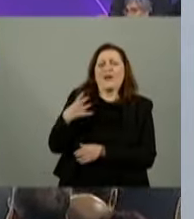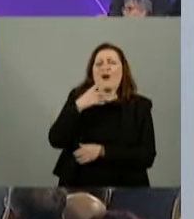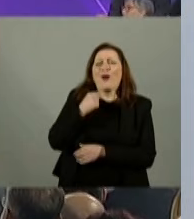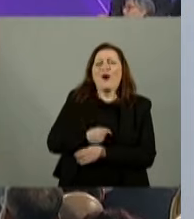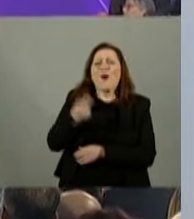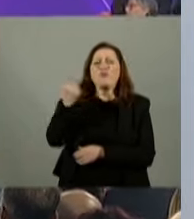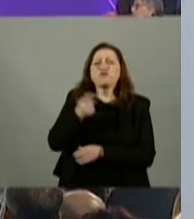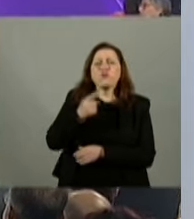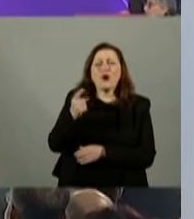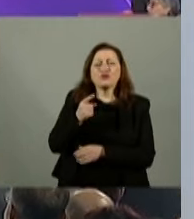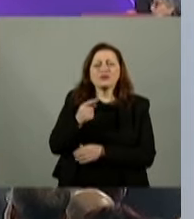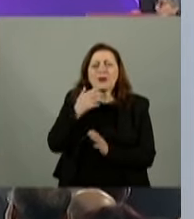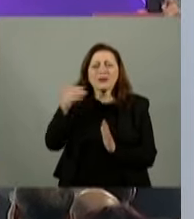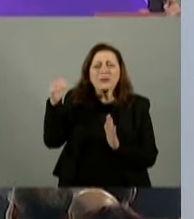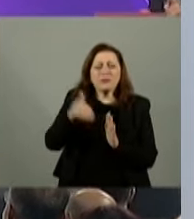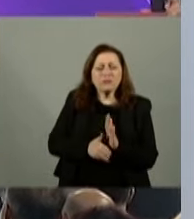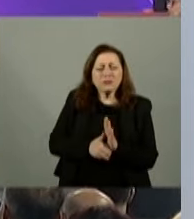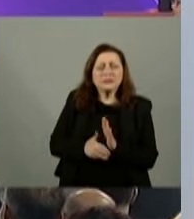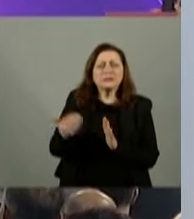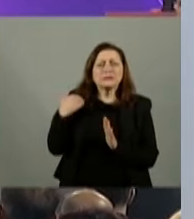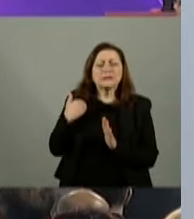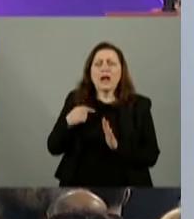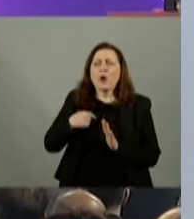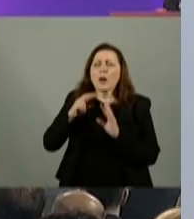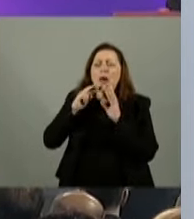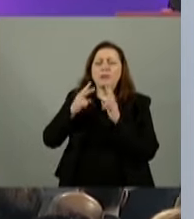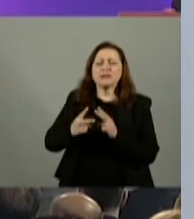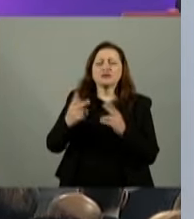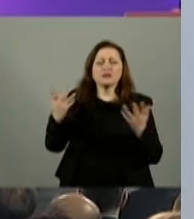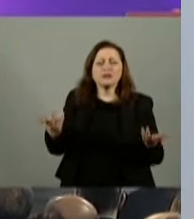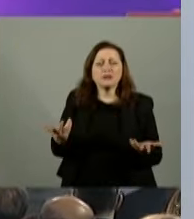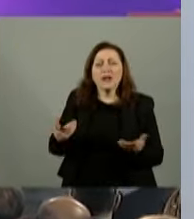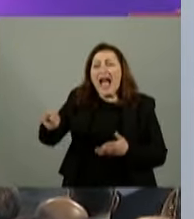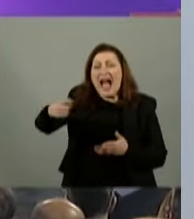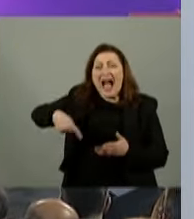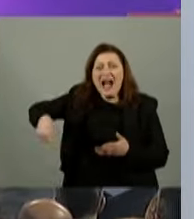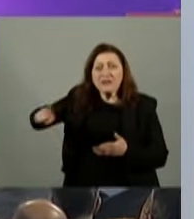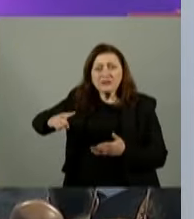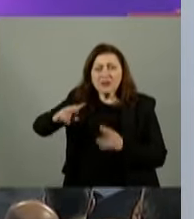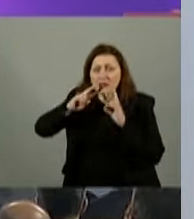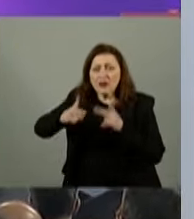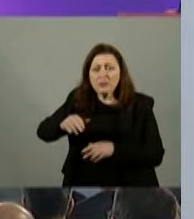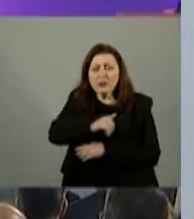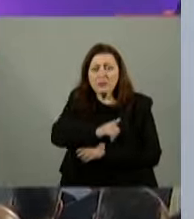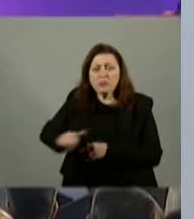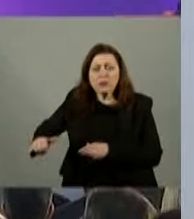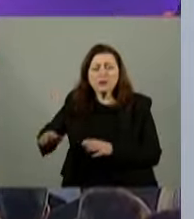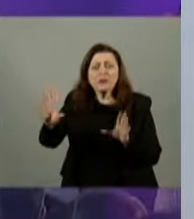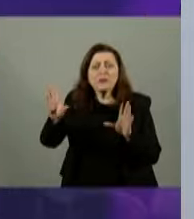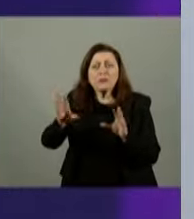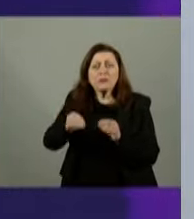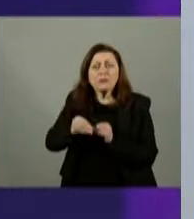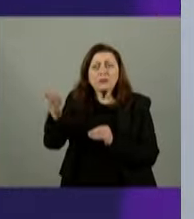κόμμα από μηδενικής βάσεως, παρά το γεγονός ότι υπάρχει μια ρευστότητα που μπορείς να αξιοποιήσεις, είναι